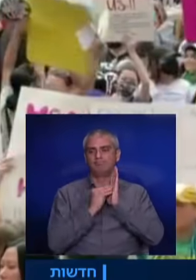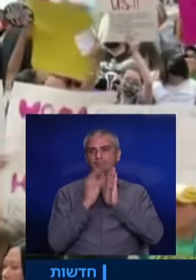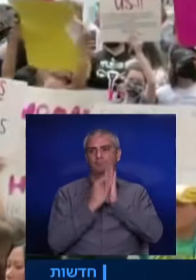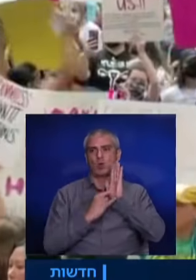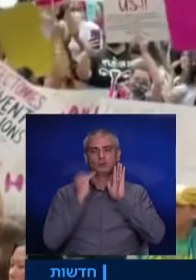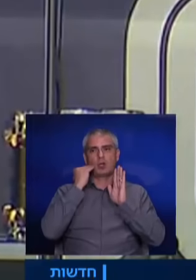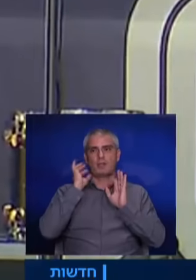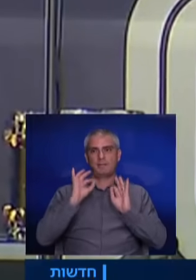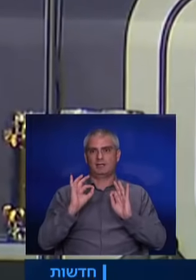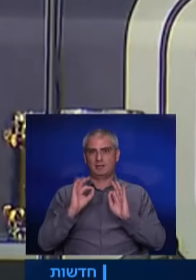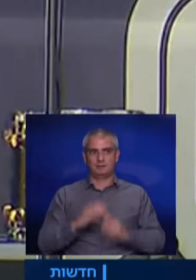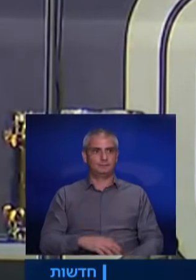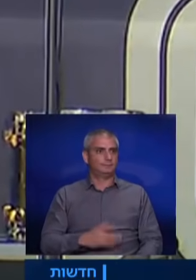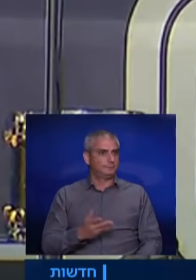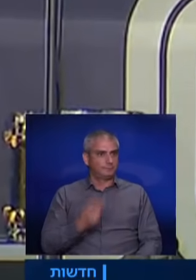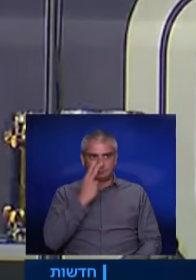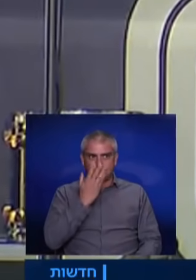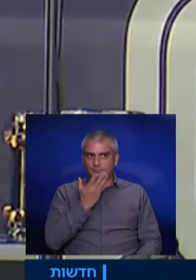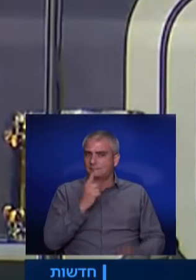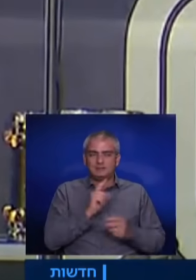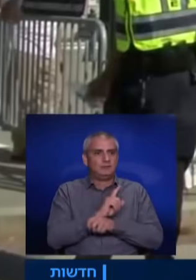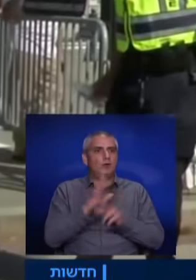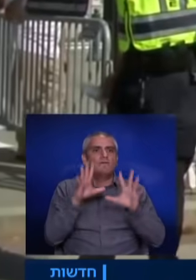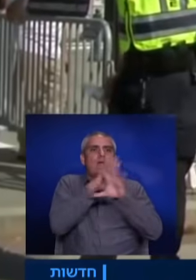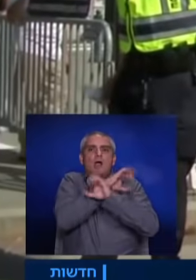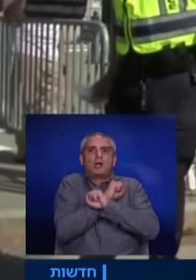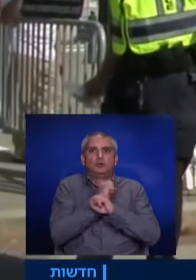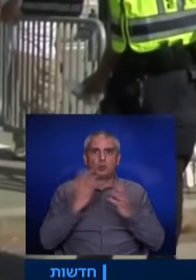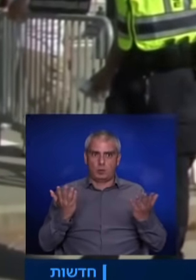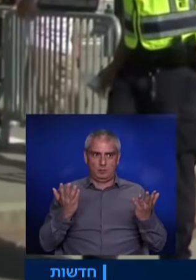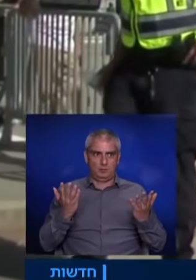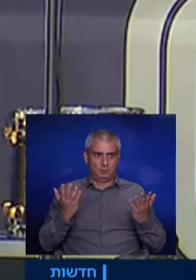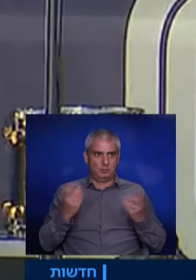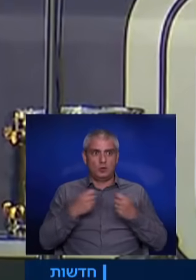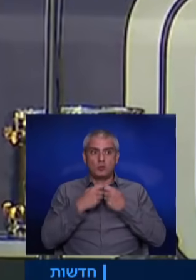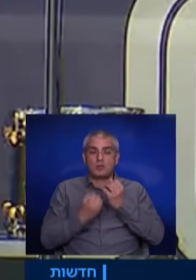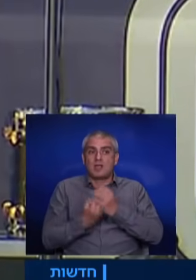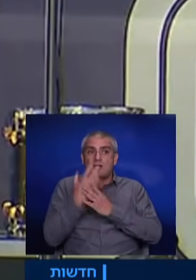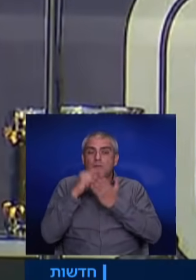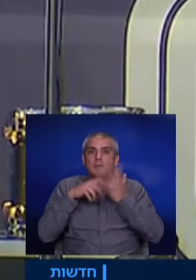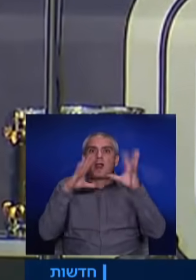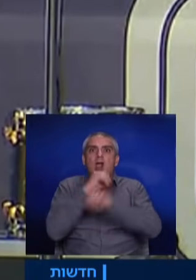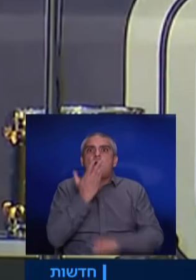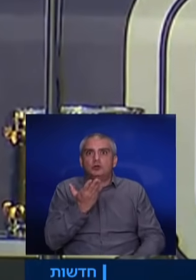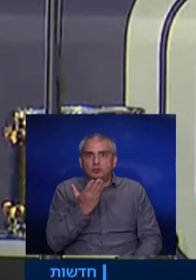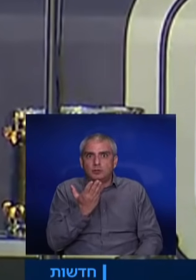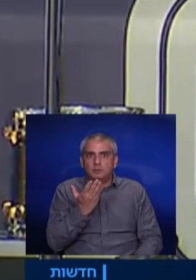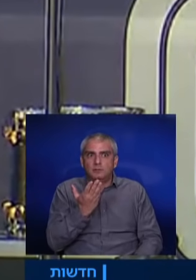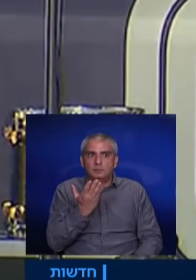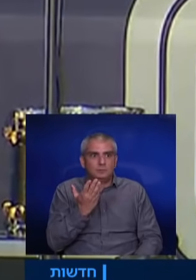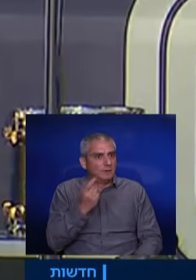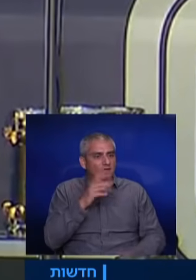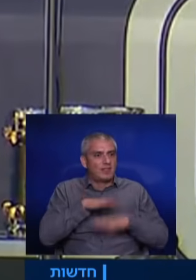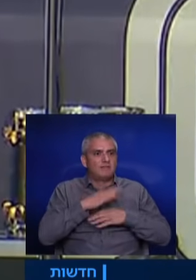בחוקה האמריקנית. Look, y'all, this moment is dark. Movements exist because of darkness, and it is